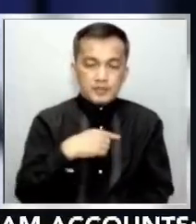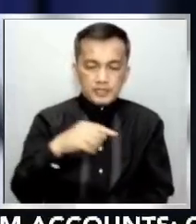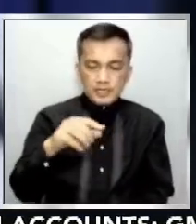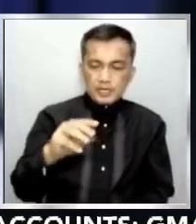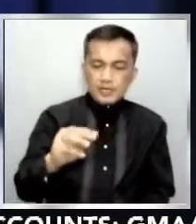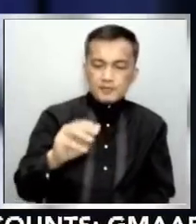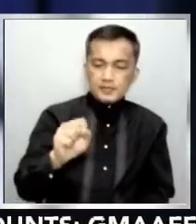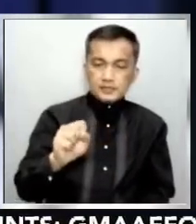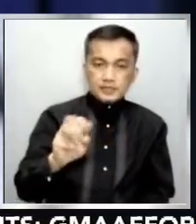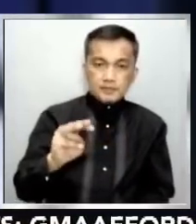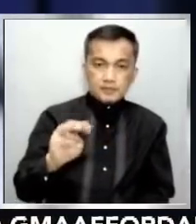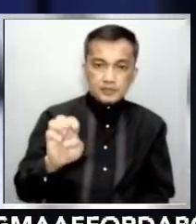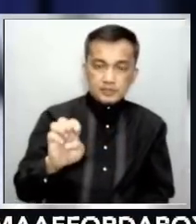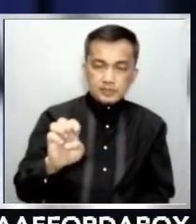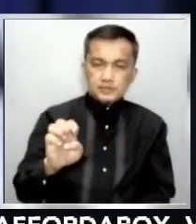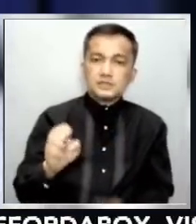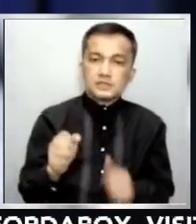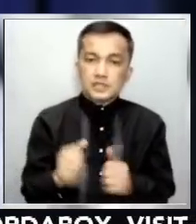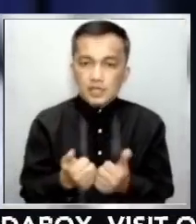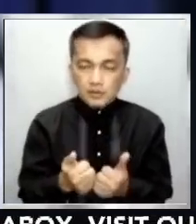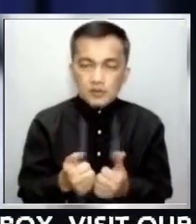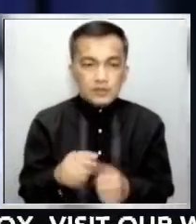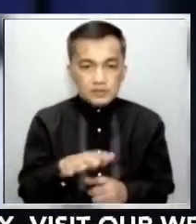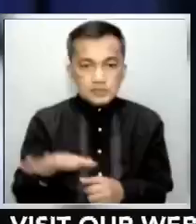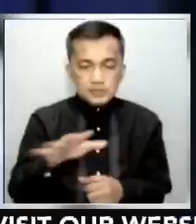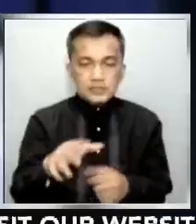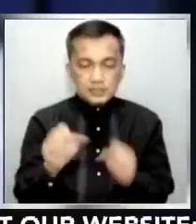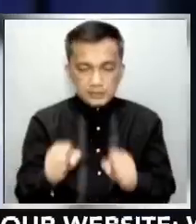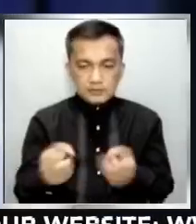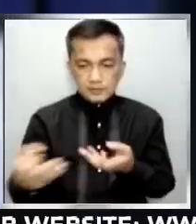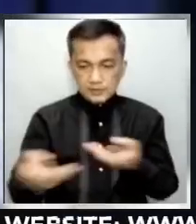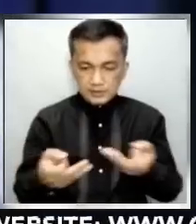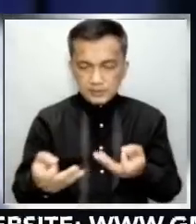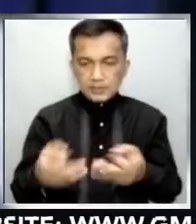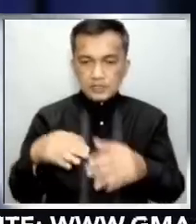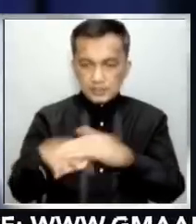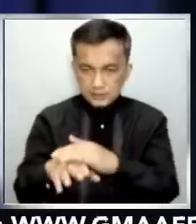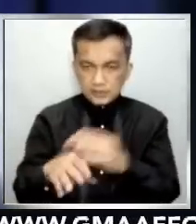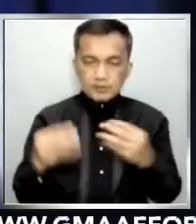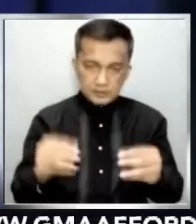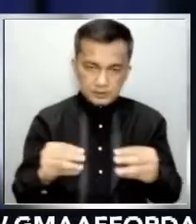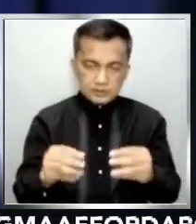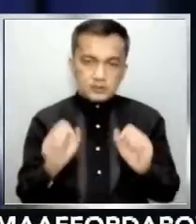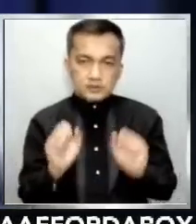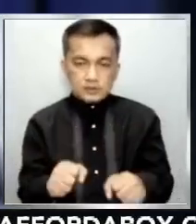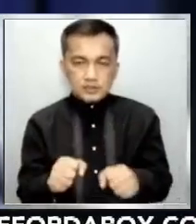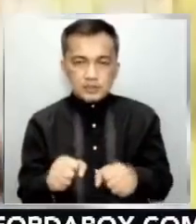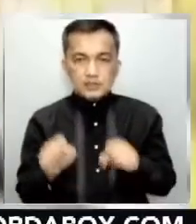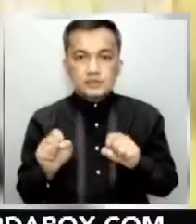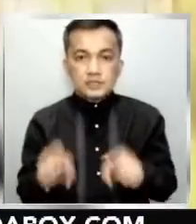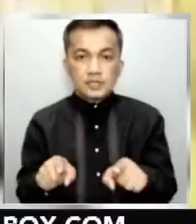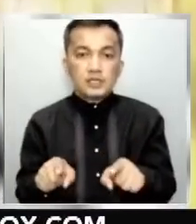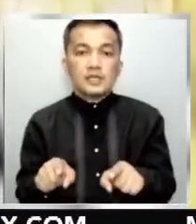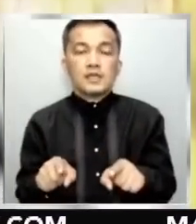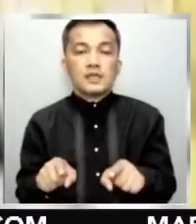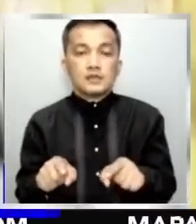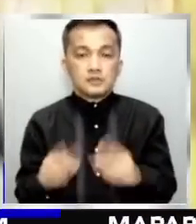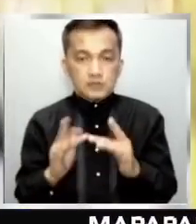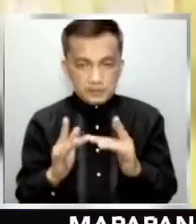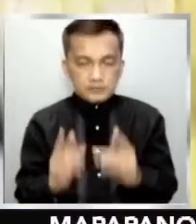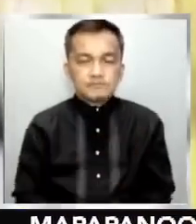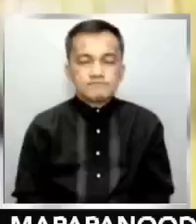because that's how they can facilitate accessing the market and being able to sell online. Para sa